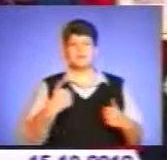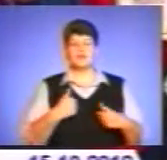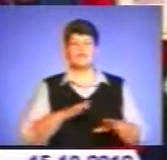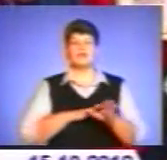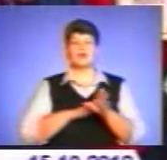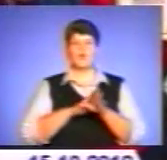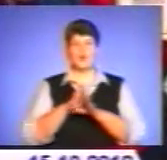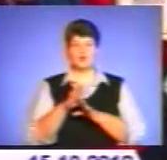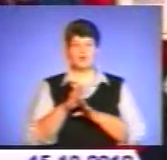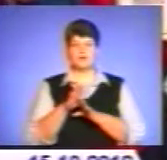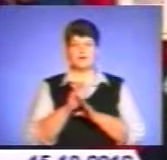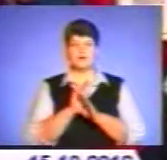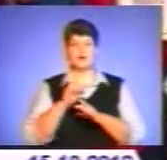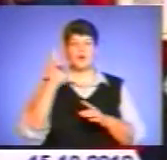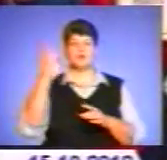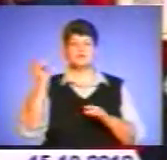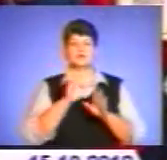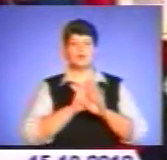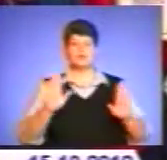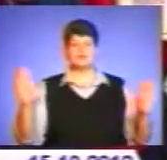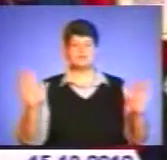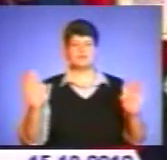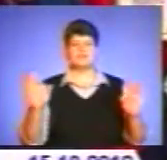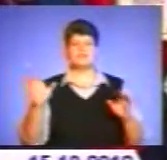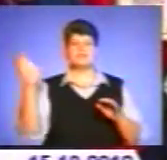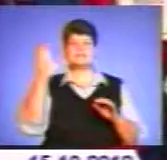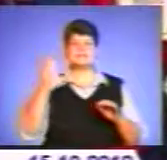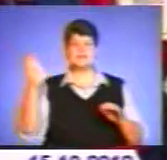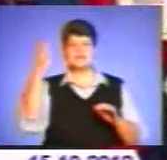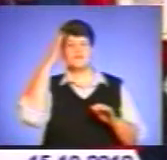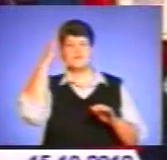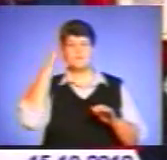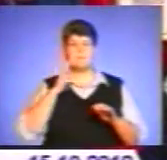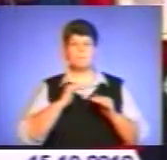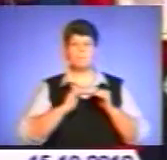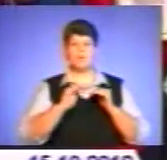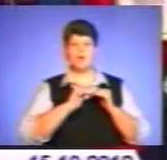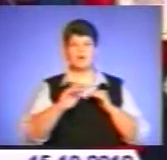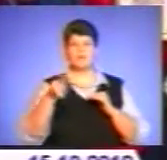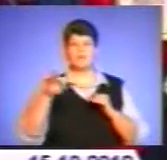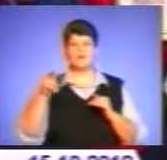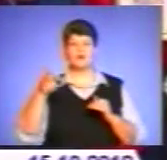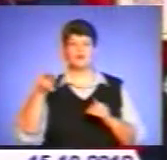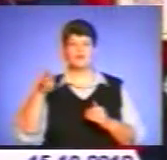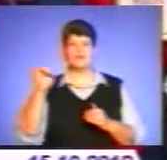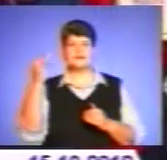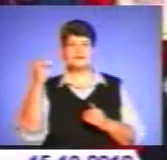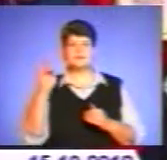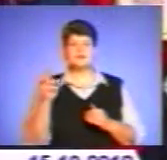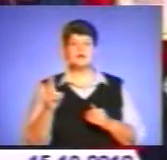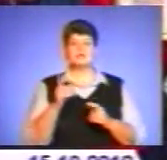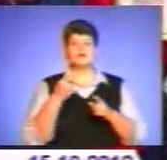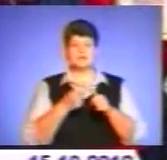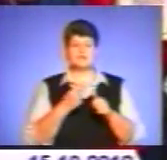виконували козацьку пісню «В сивім полі полу». І так воно і називається, козацька